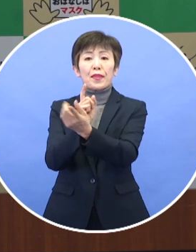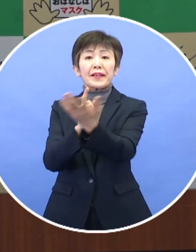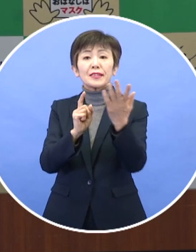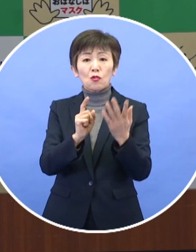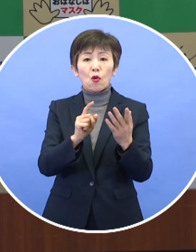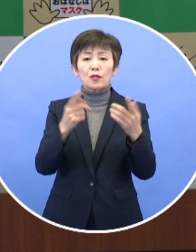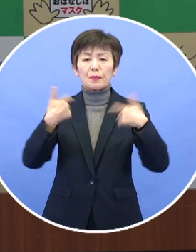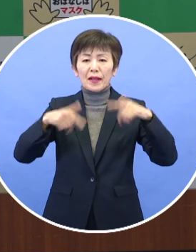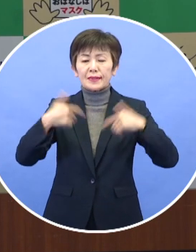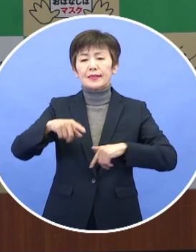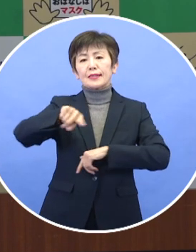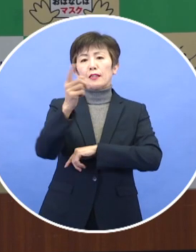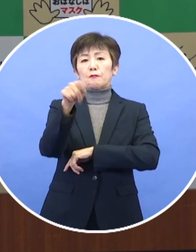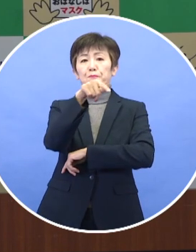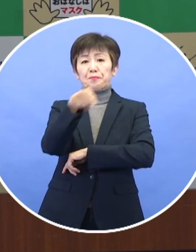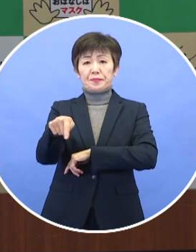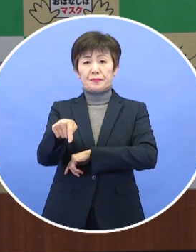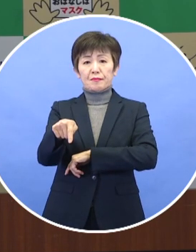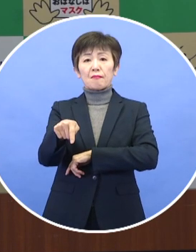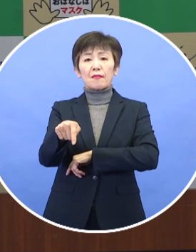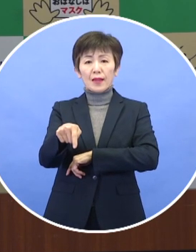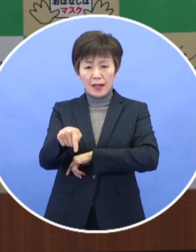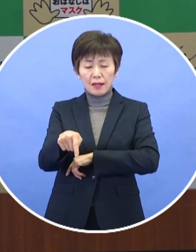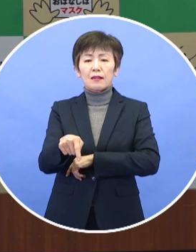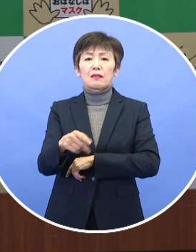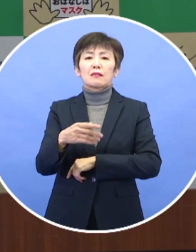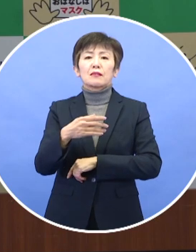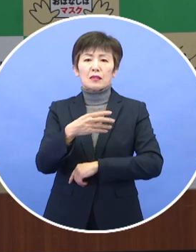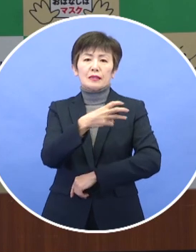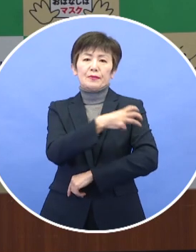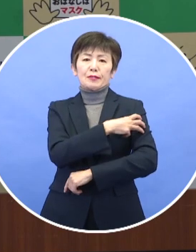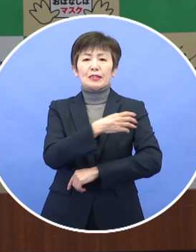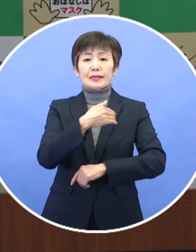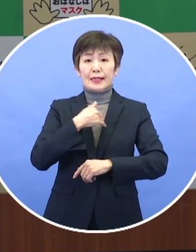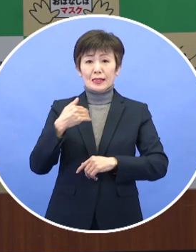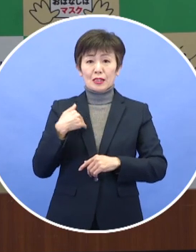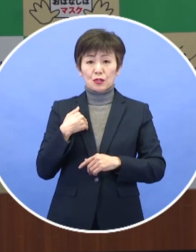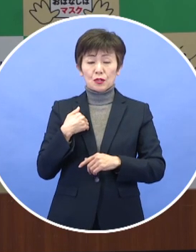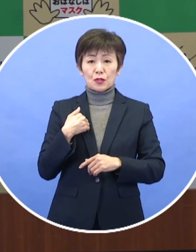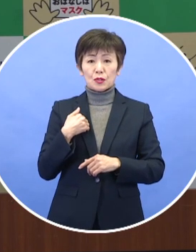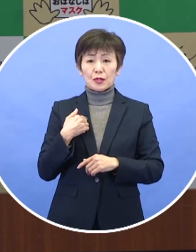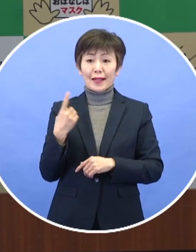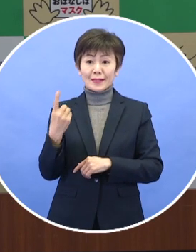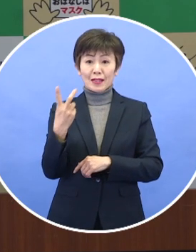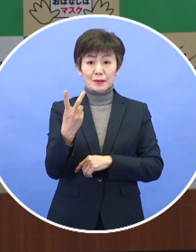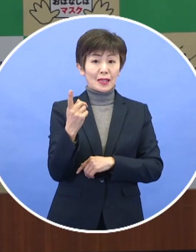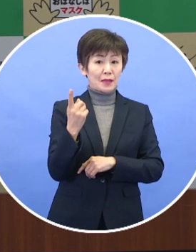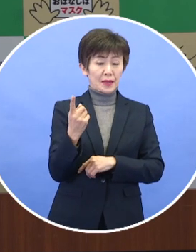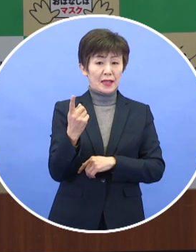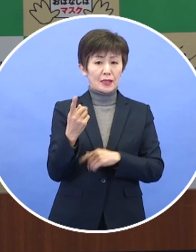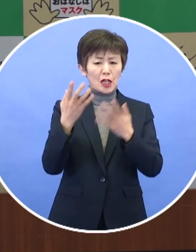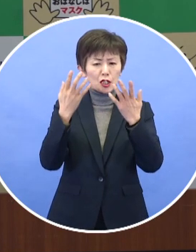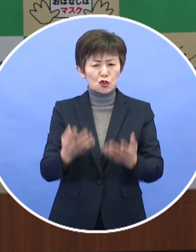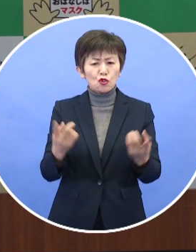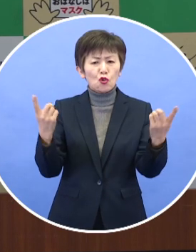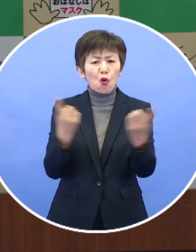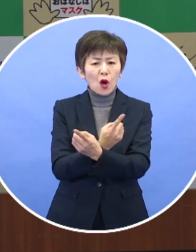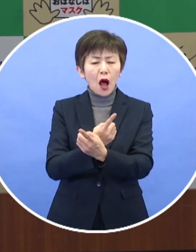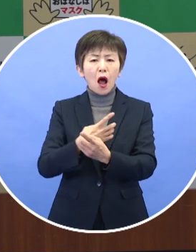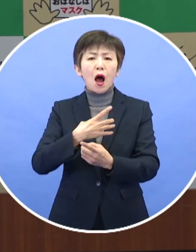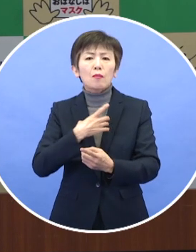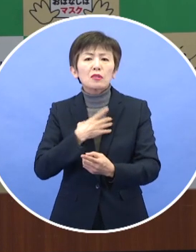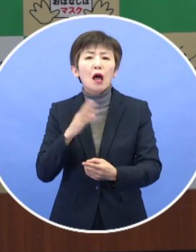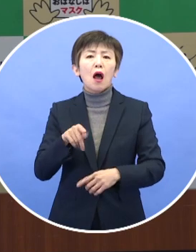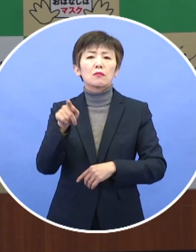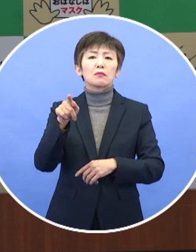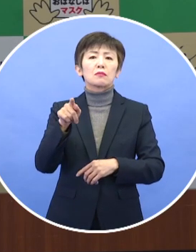日100人やらせていただきます。それから 1、2回目接種、先ほど来申し上げている通り、 1、2回目重症化のリスクが非常に高い、お医者